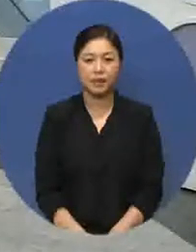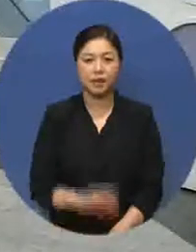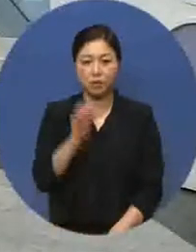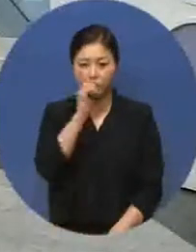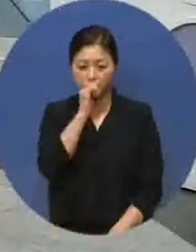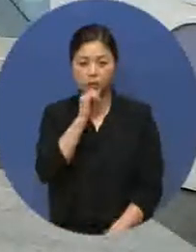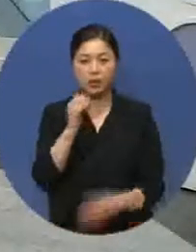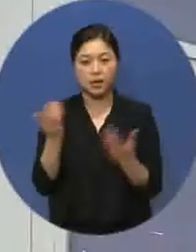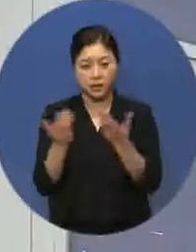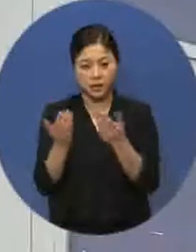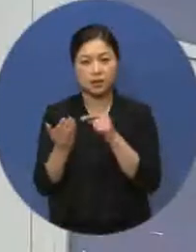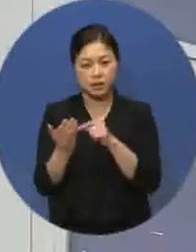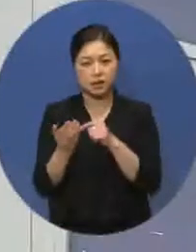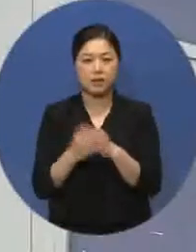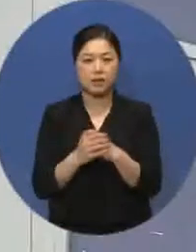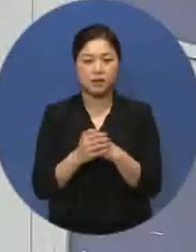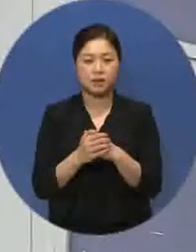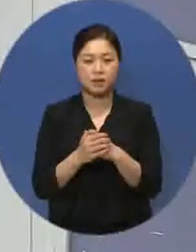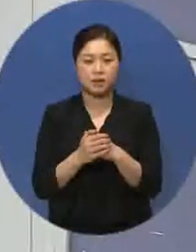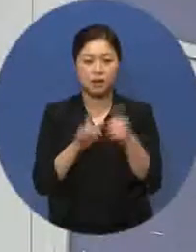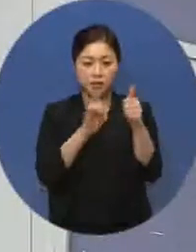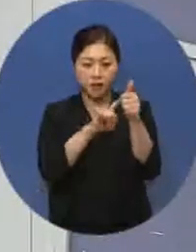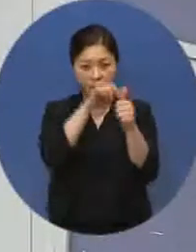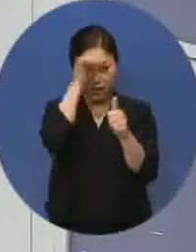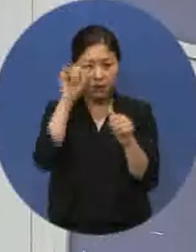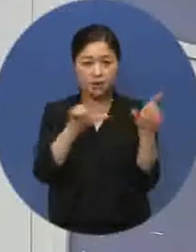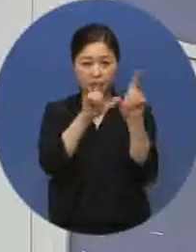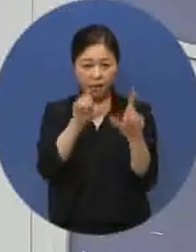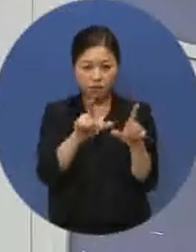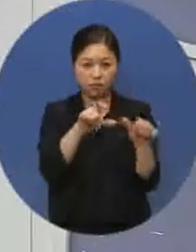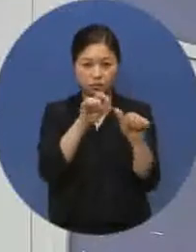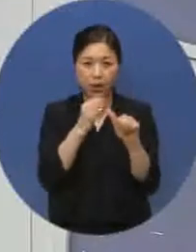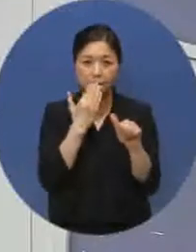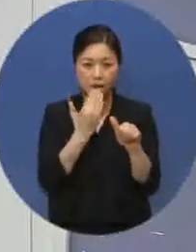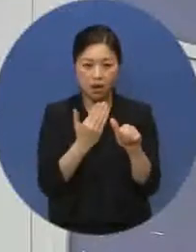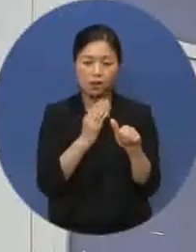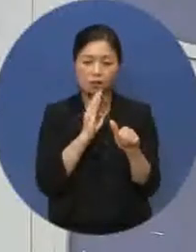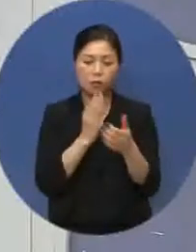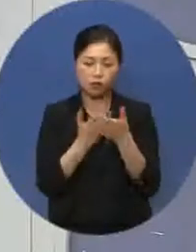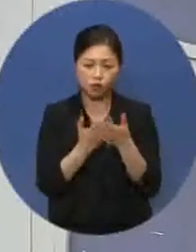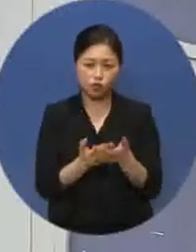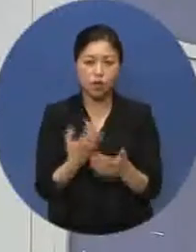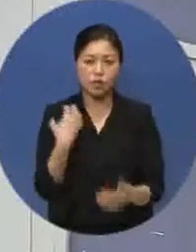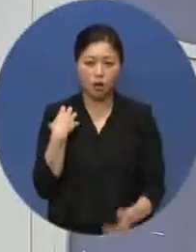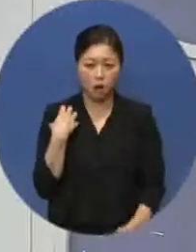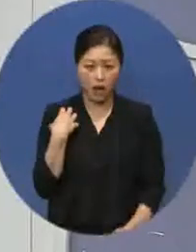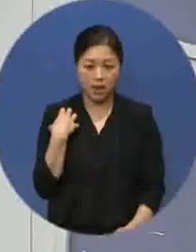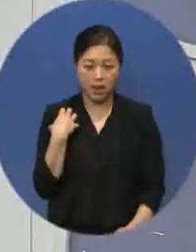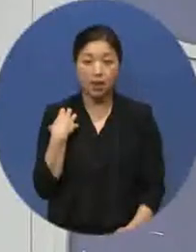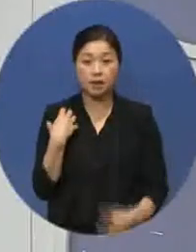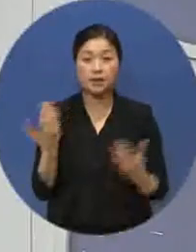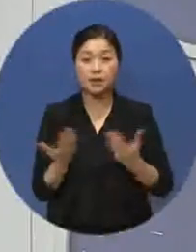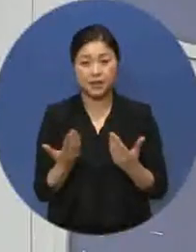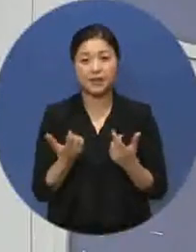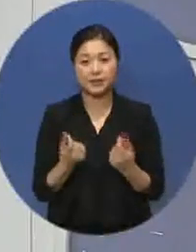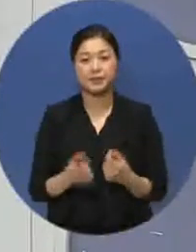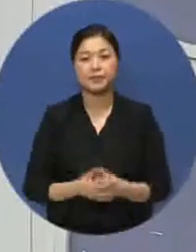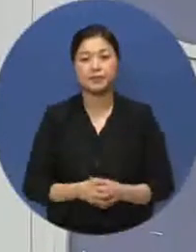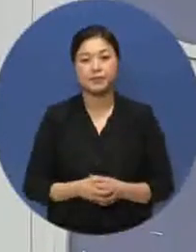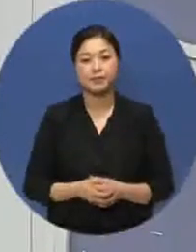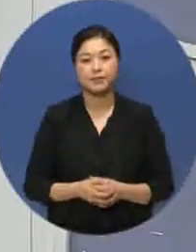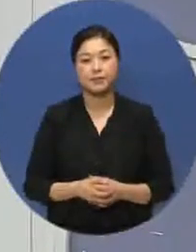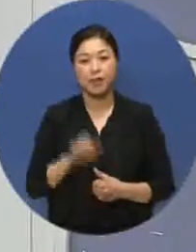변호사라는 직업은 정말 한 사람의 인생을 구제할 수 있는 아주 중요한 그 역할을 하는 직업입니다.